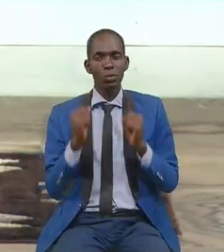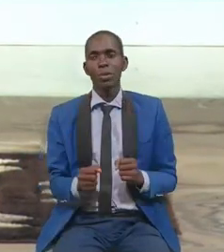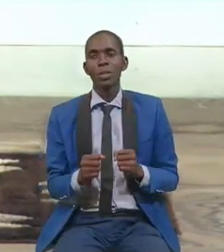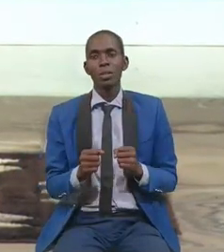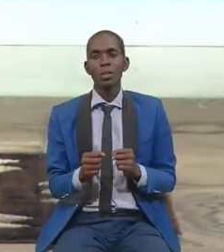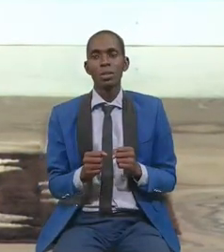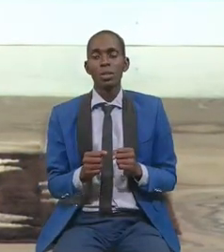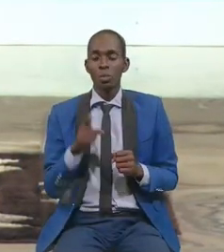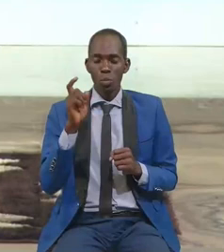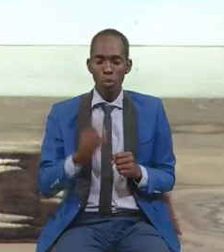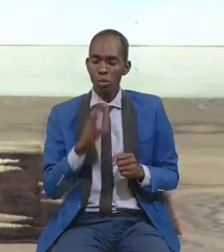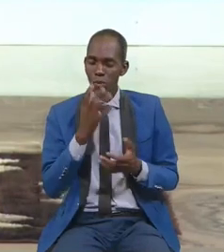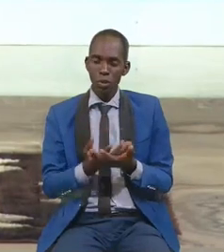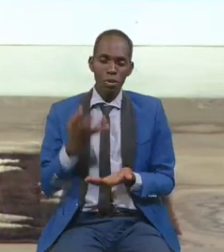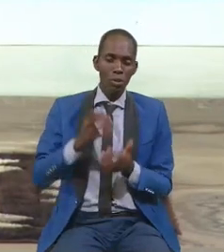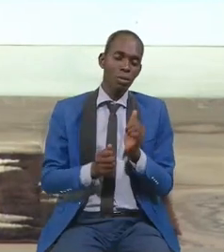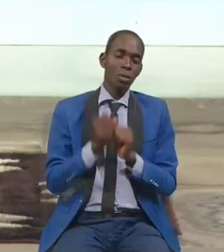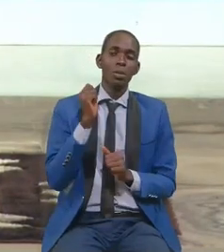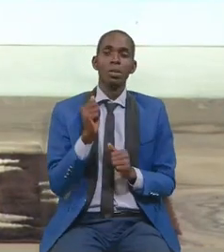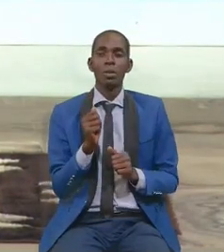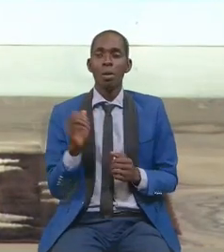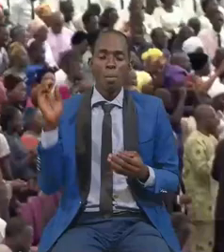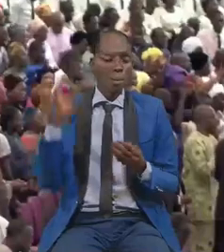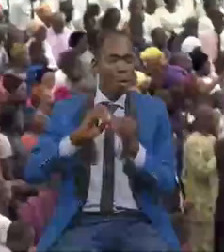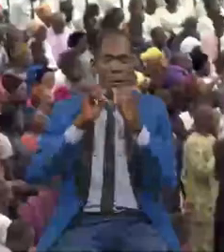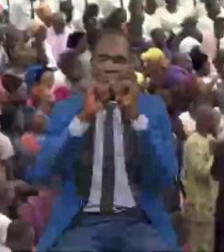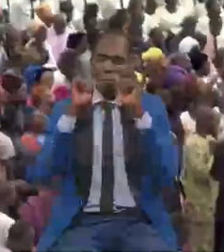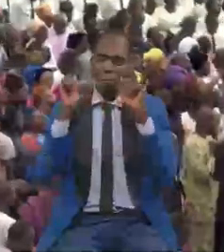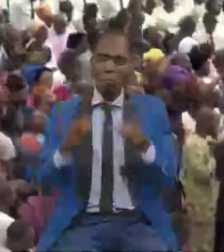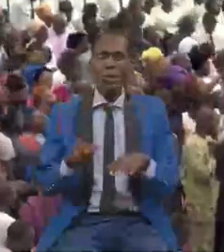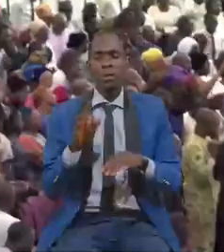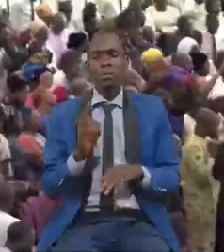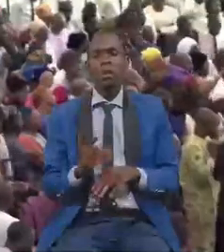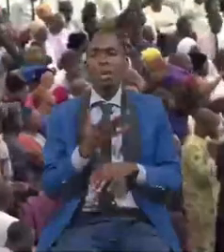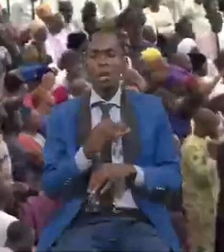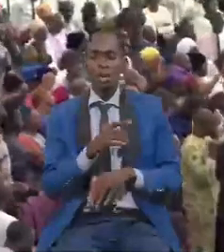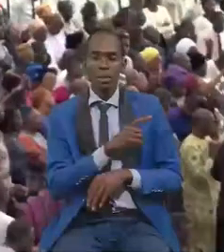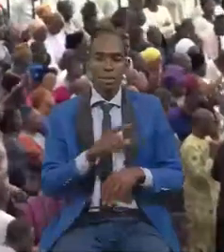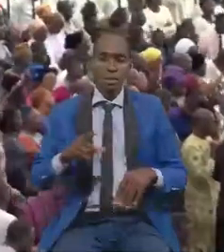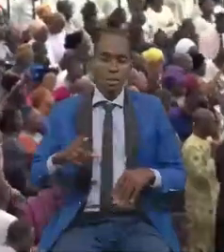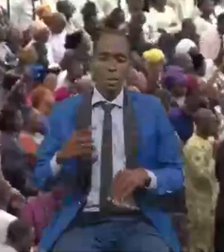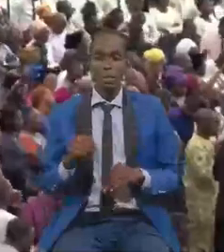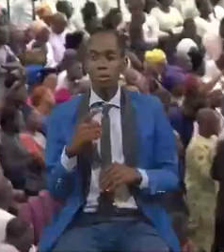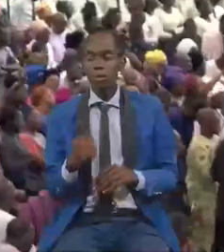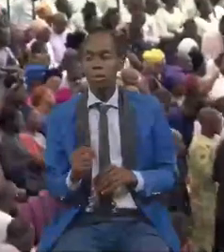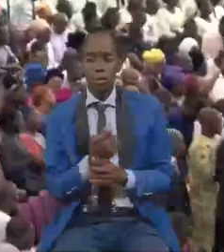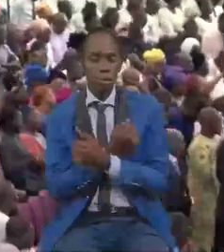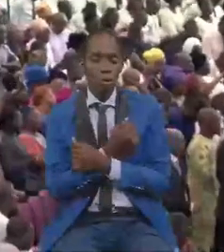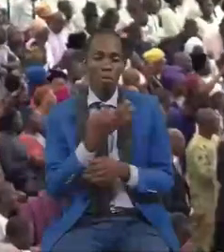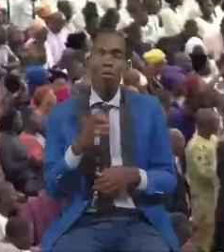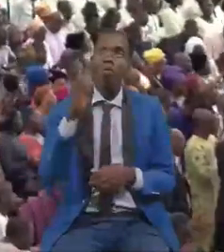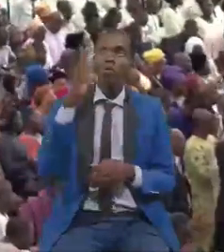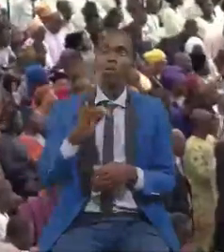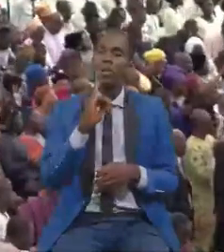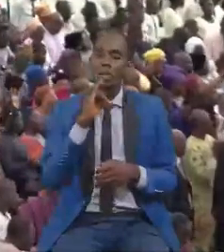riche. Plus béni. Et l'amour de Dieu maintenant répandu dans ton cœur.